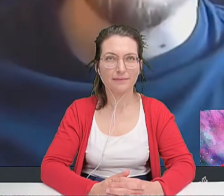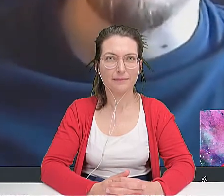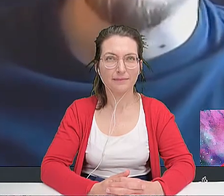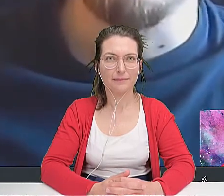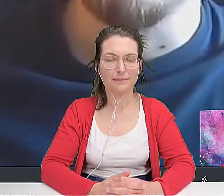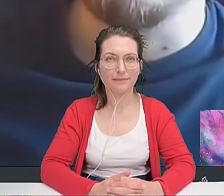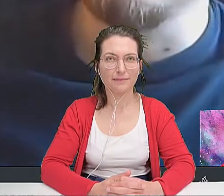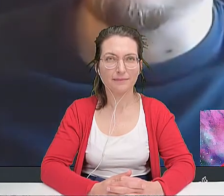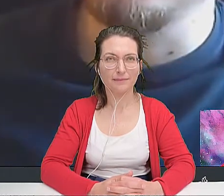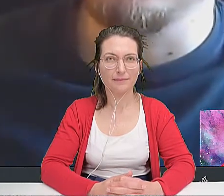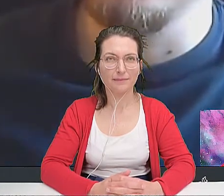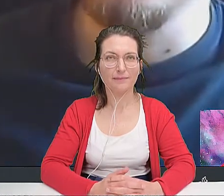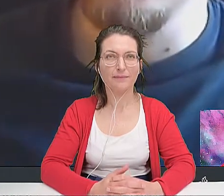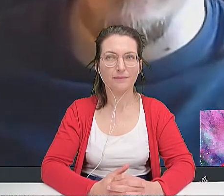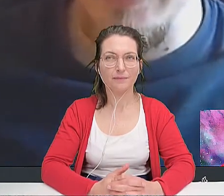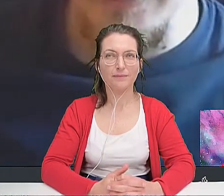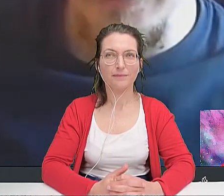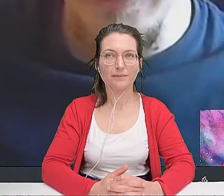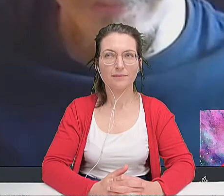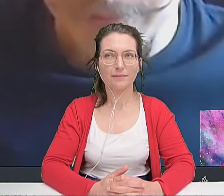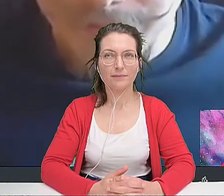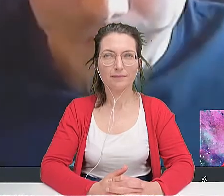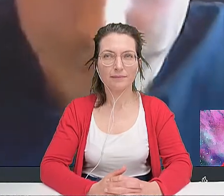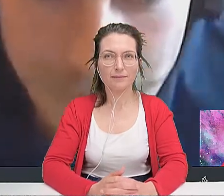Jugendwettbewerb, der also wie gesagt ins Programmieren so einführen soll,